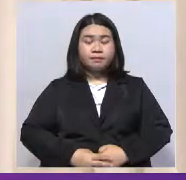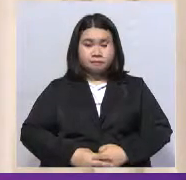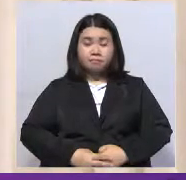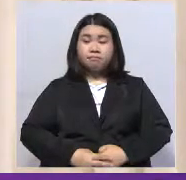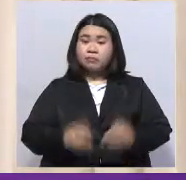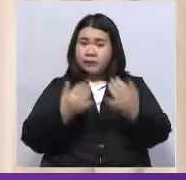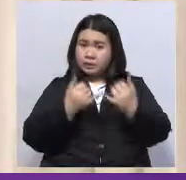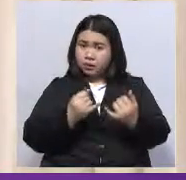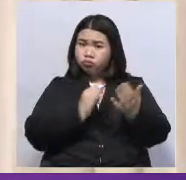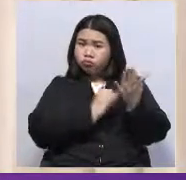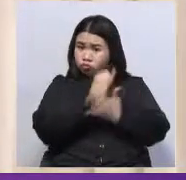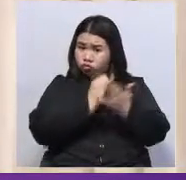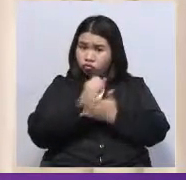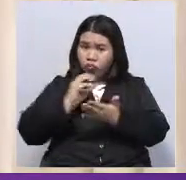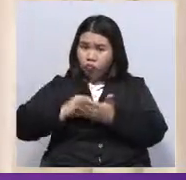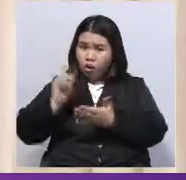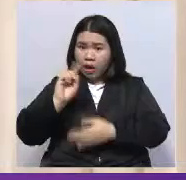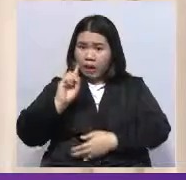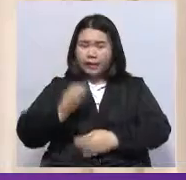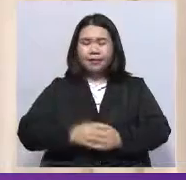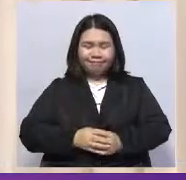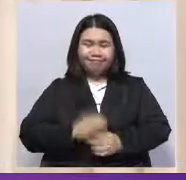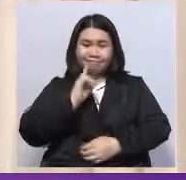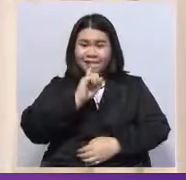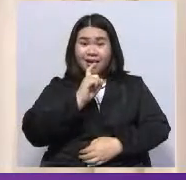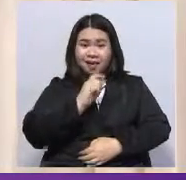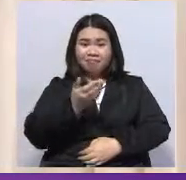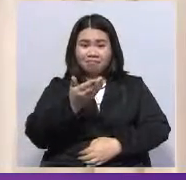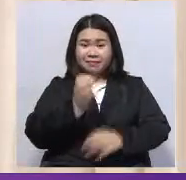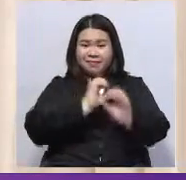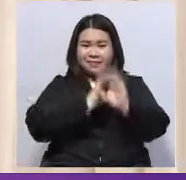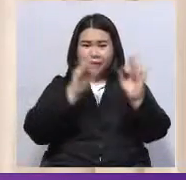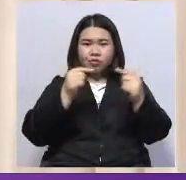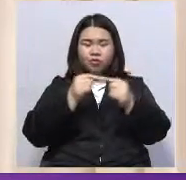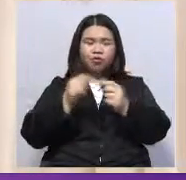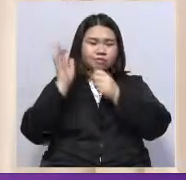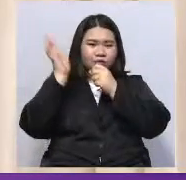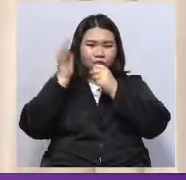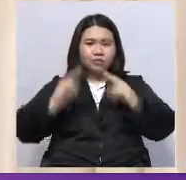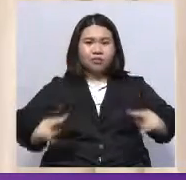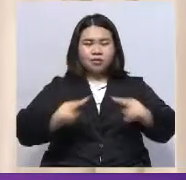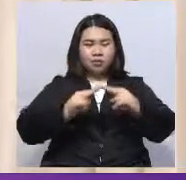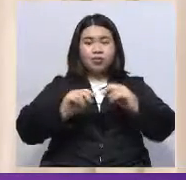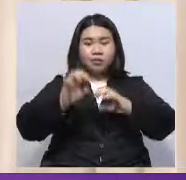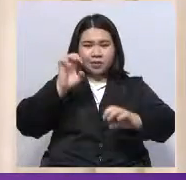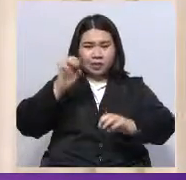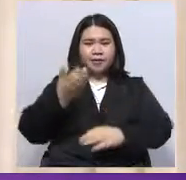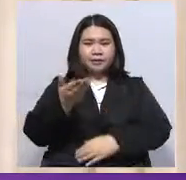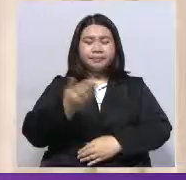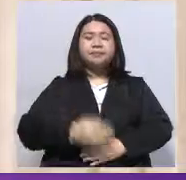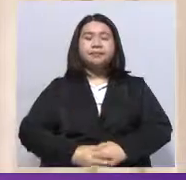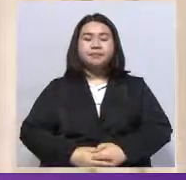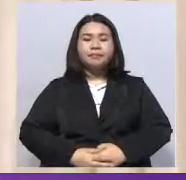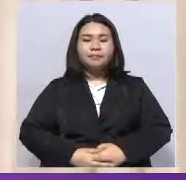เรื่องนี้ชัวร์หรือมั่วนิ่มรีบไปขอไขความกระจ่างจากท่านโฆษกกระทรวงมหาดไทยนายนิสิต จันทร์สมว